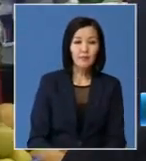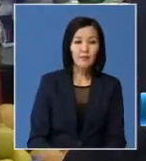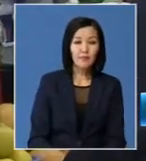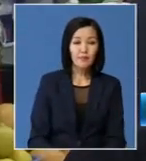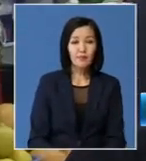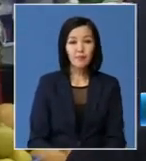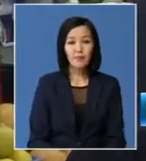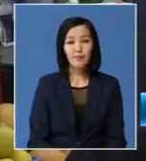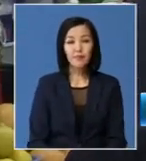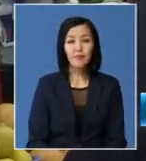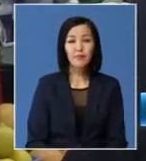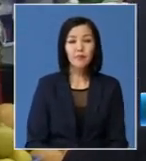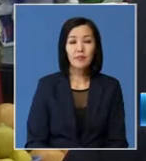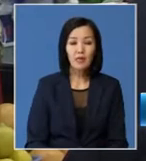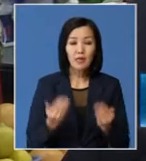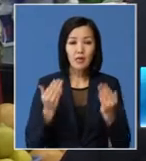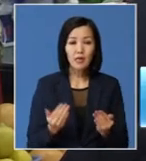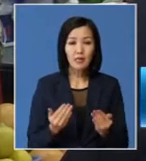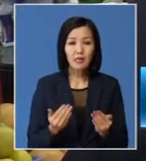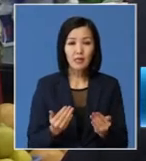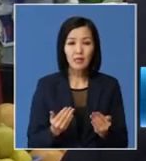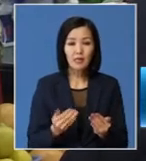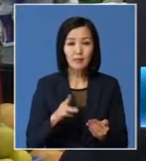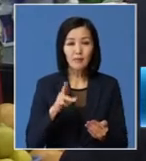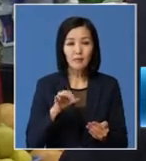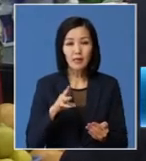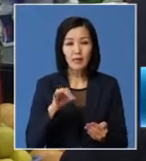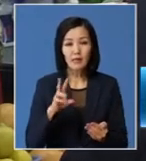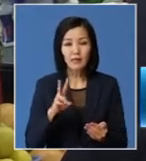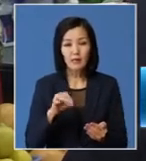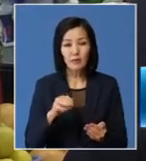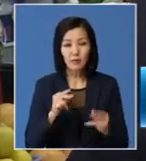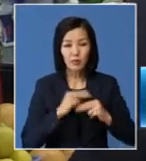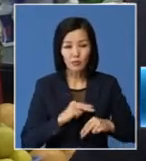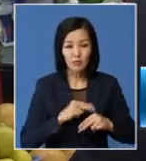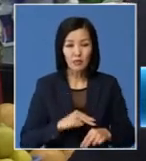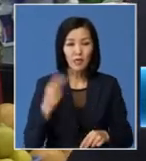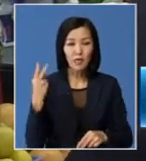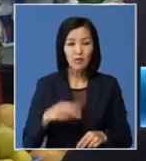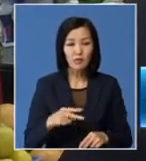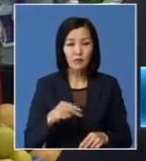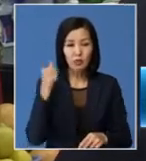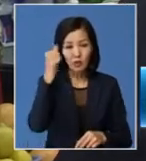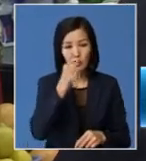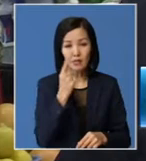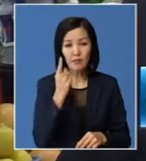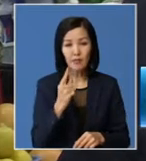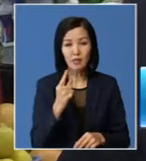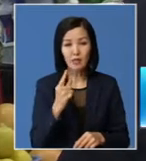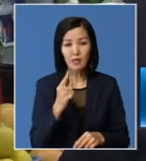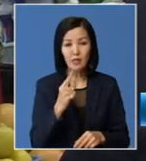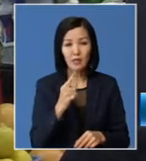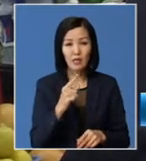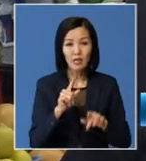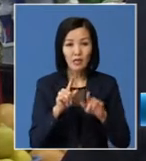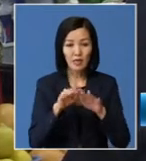Для полноты бюджета. Қазір кімде-кім патентпен жұмыс десе, 2020 жылдың 1 қаңтарынан бастап кассалық бақылау